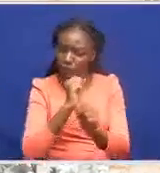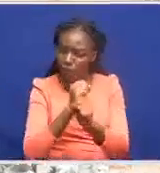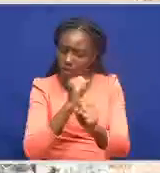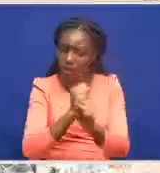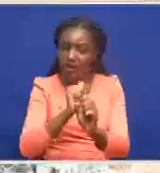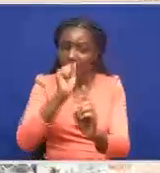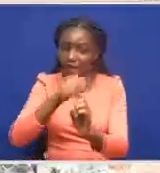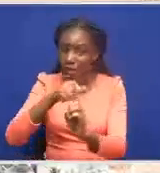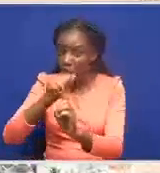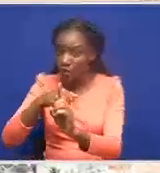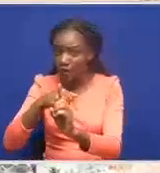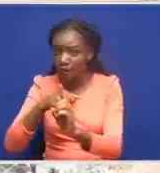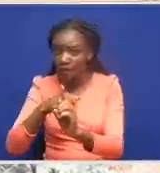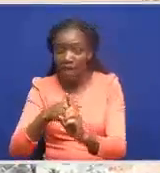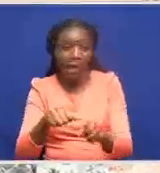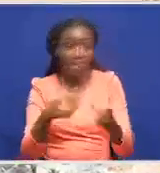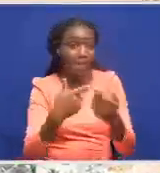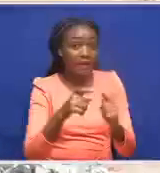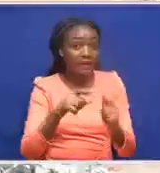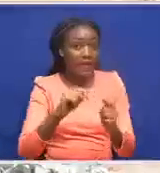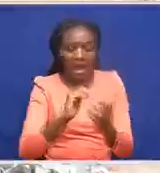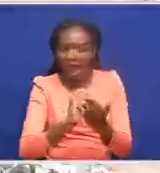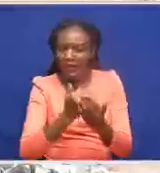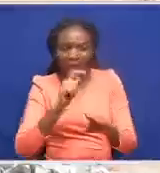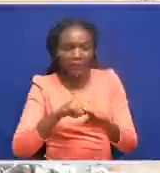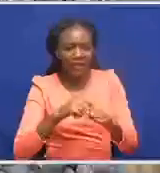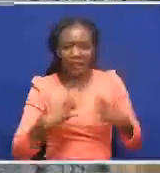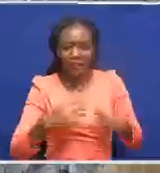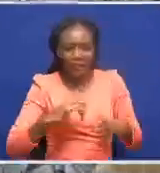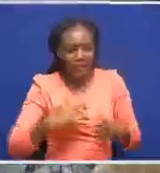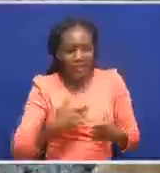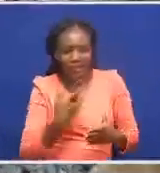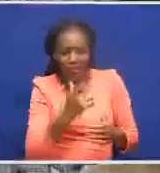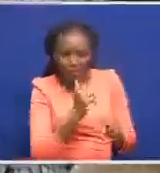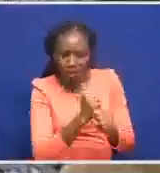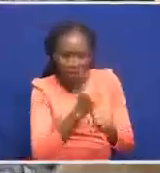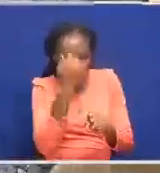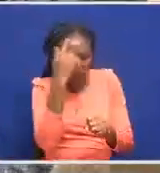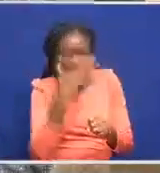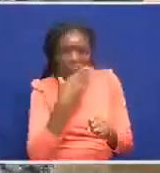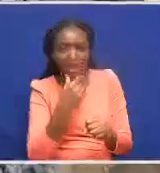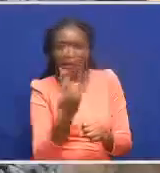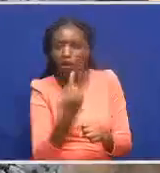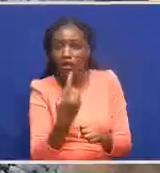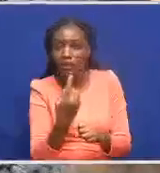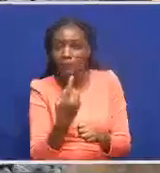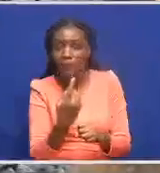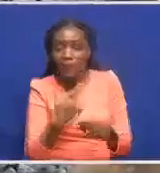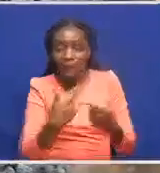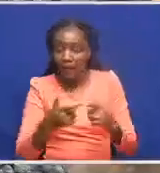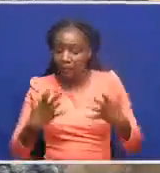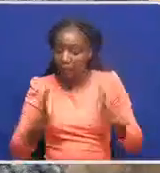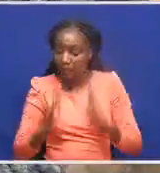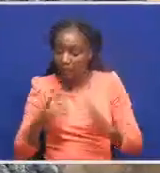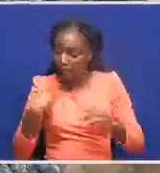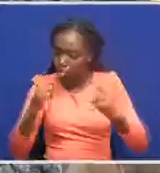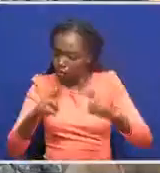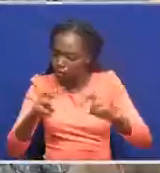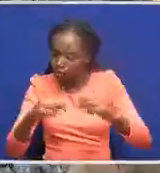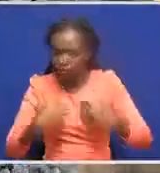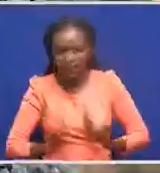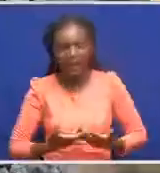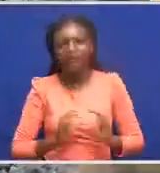sulubu ambayo mara nyingi huhusishwa na wanaume. Ishara tosha kwamba atafutae hachoki na